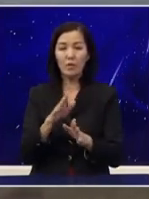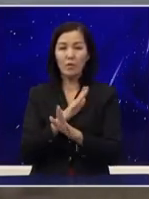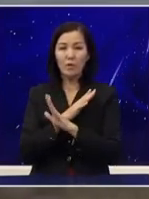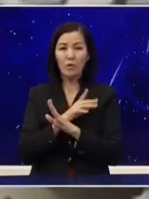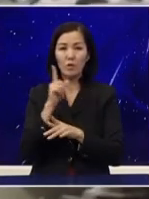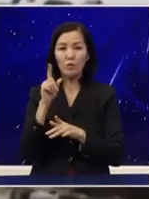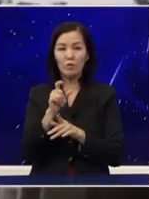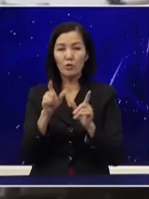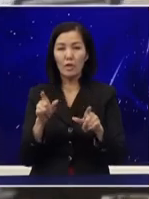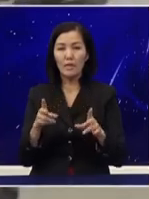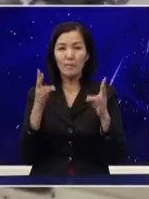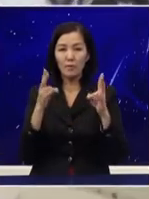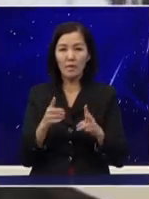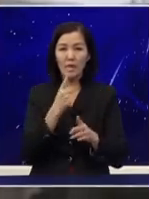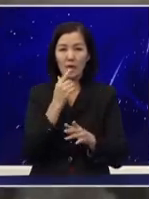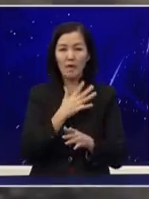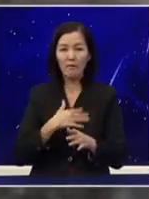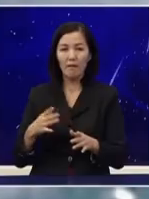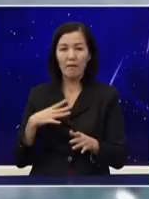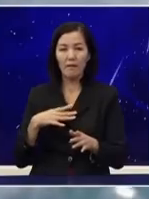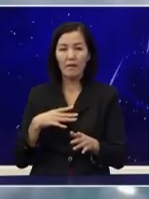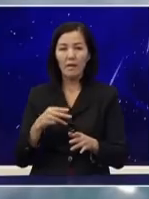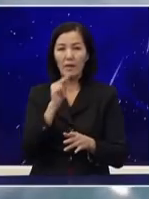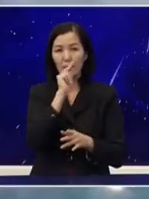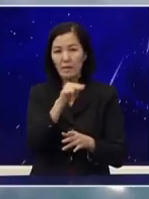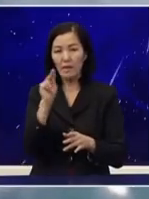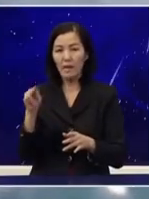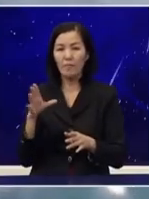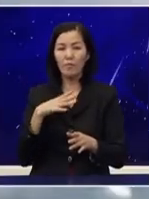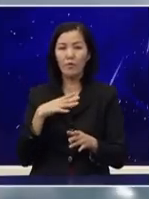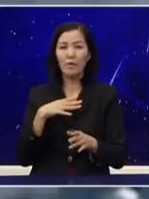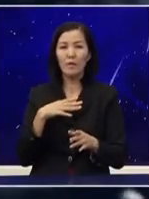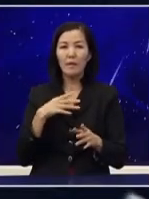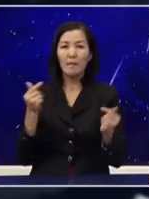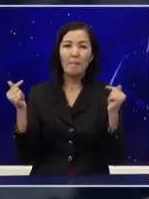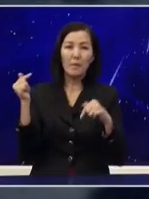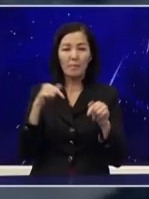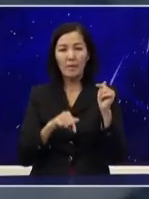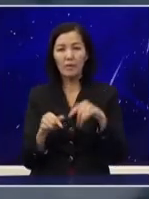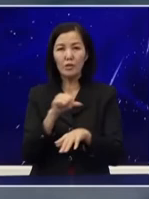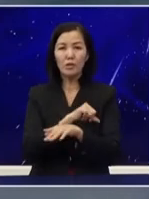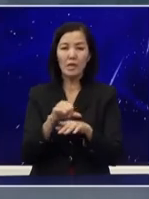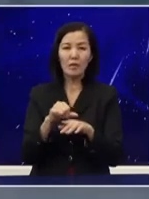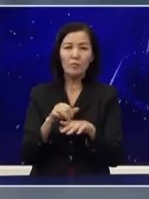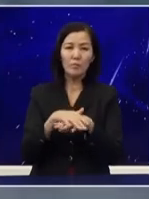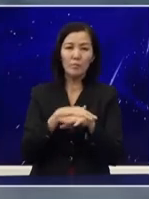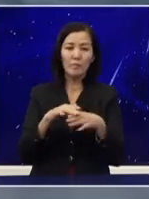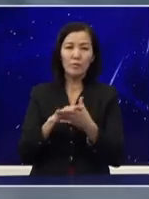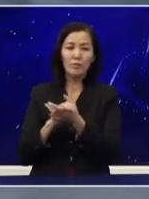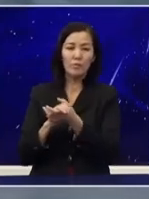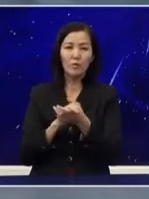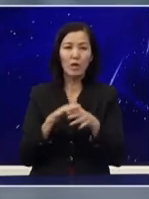Екі жақта бір-біріне оқ атып, арандатып отыр деп кінәп тағуда. Қос тарапта бір-бірін шекара бұзды. Бейбіт тұрғындарға оқ атып деп айыптап